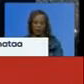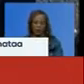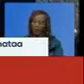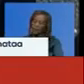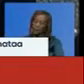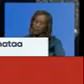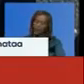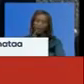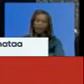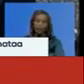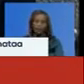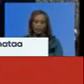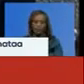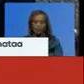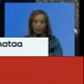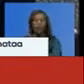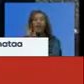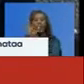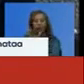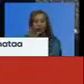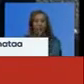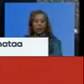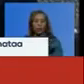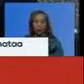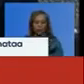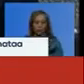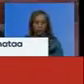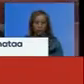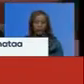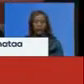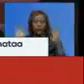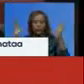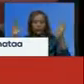ስራዬን ለመፈጸም ቃል እገባለሁ።